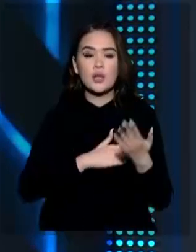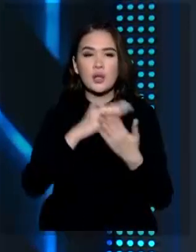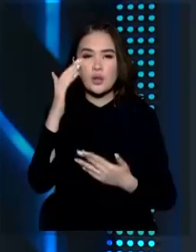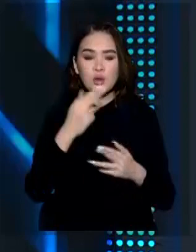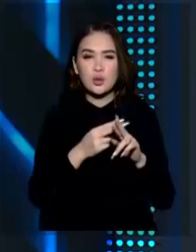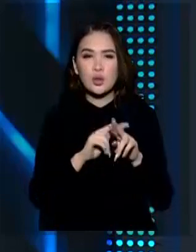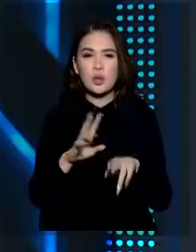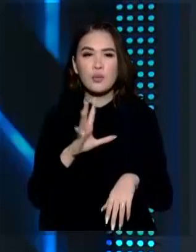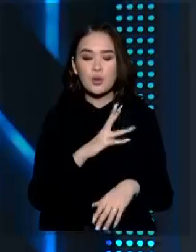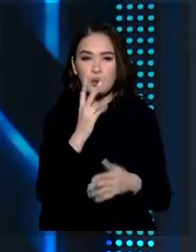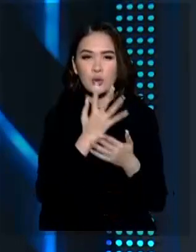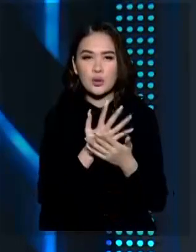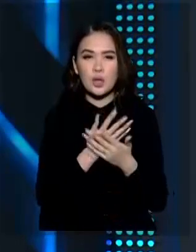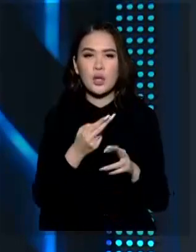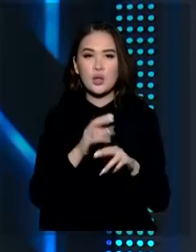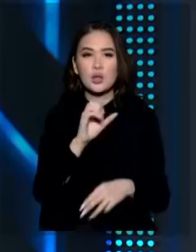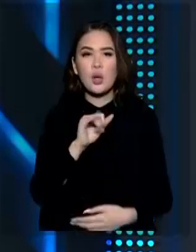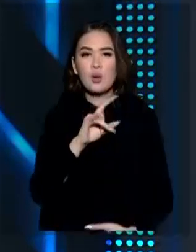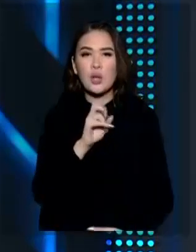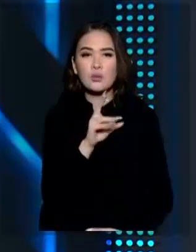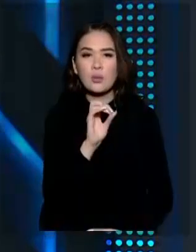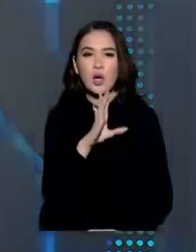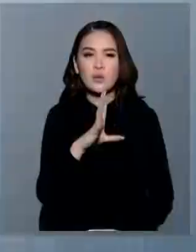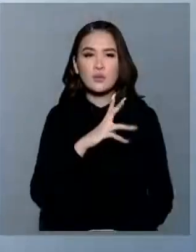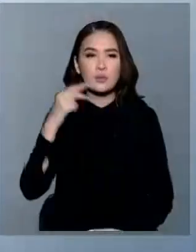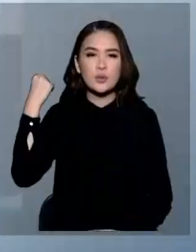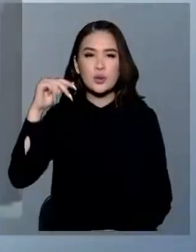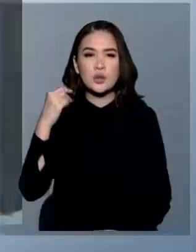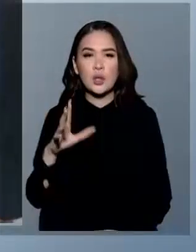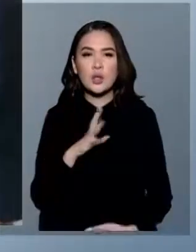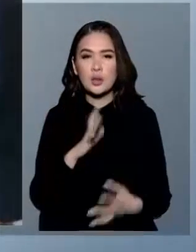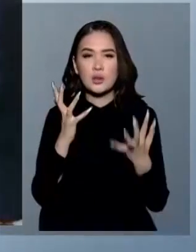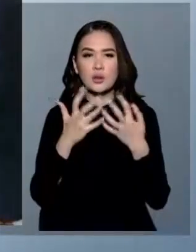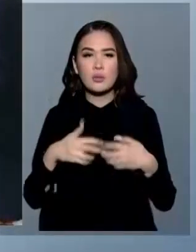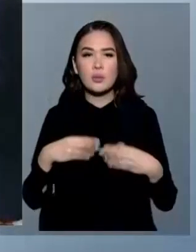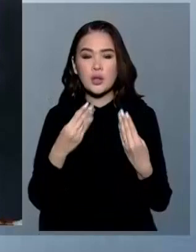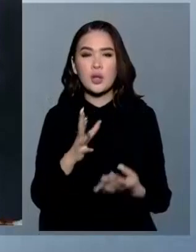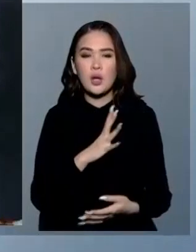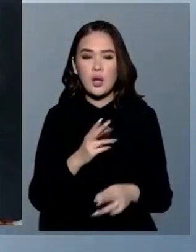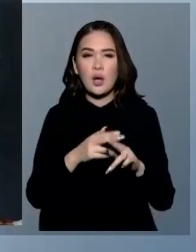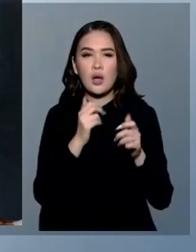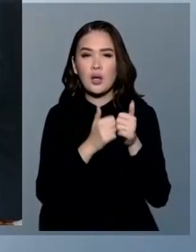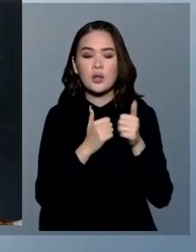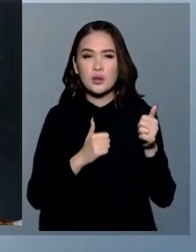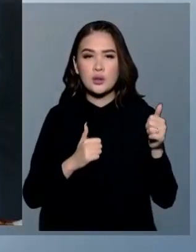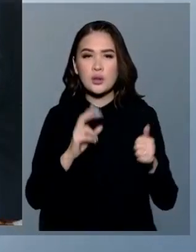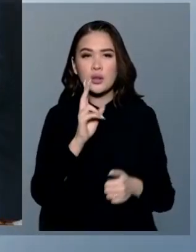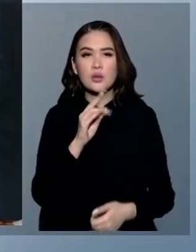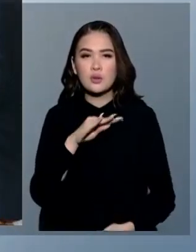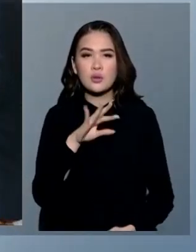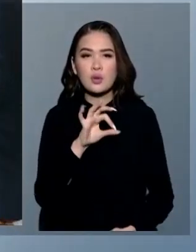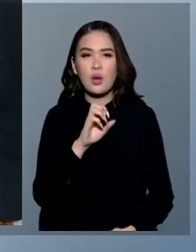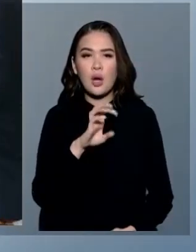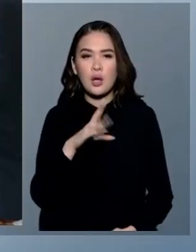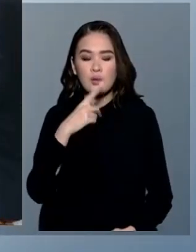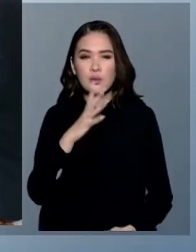көрсеткіш. Бүгін компания басшысы Нұрлан Сауранбаев ел президентіне осылай есеп берді. Сонымен қатар Қасым Жомарт Тоқаевқа